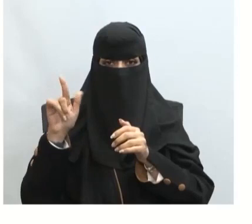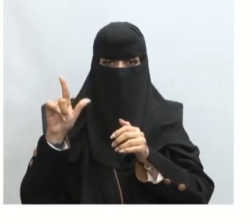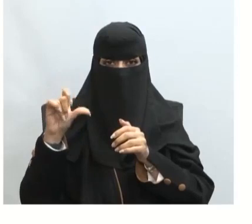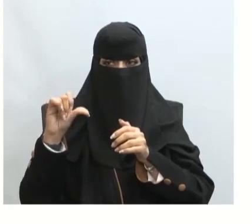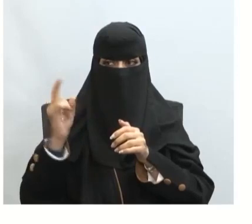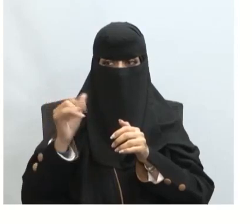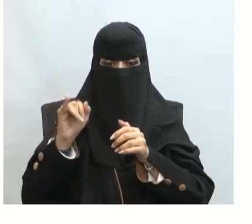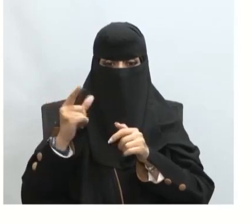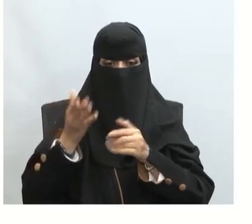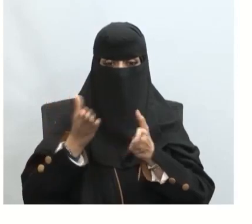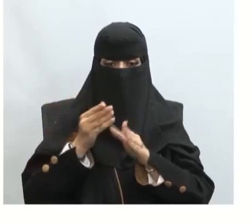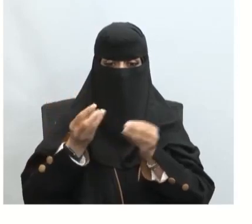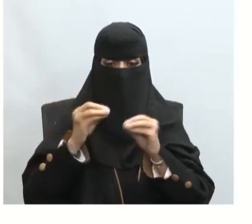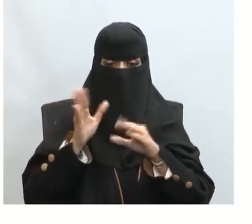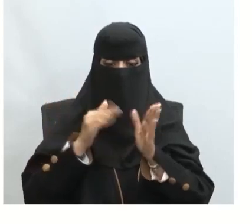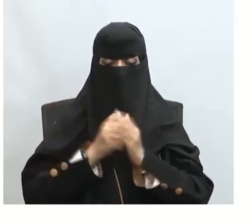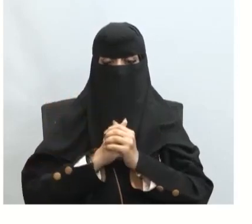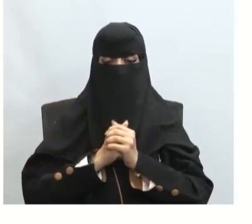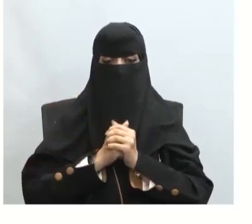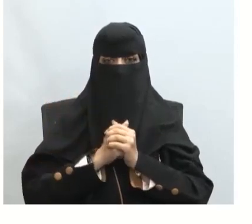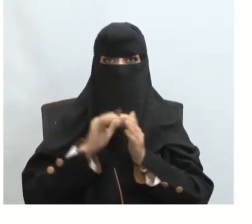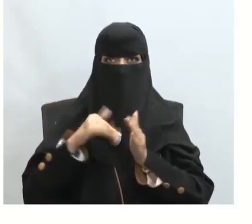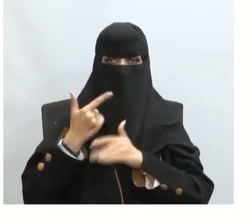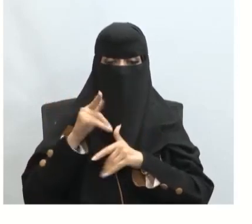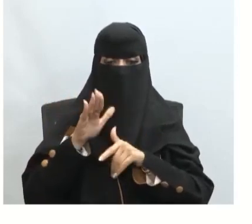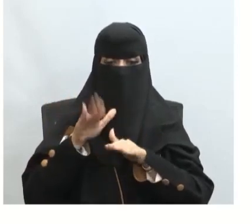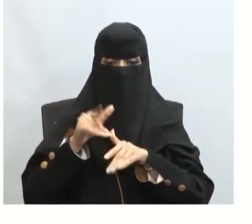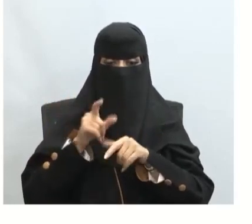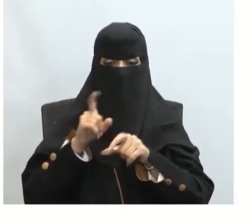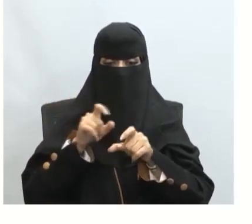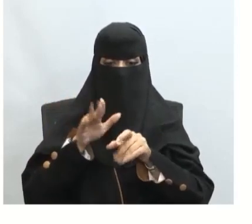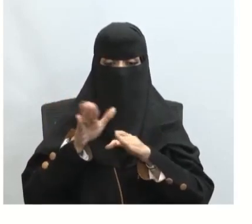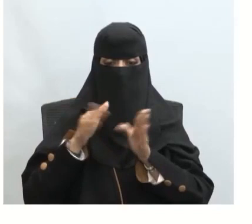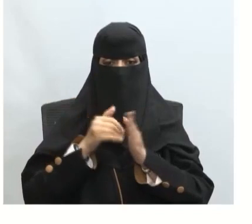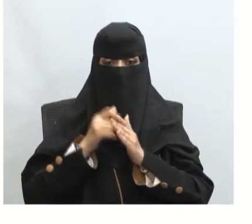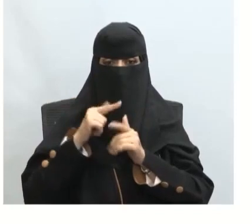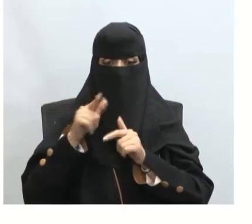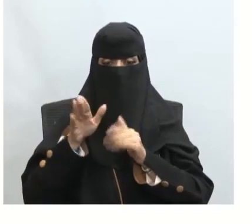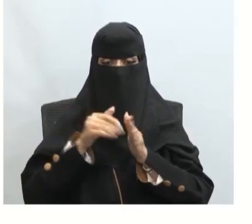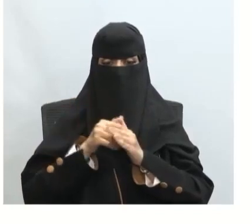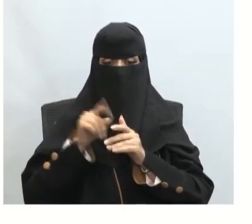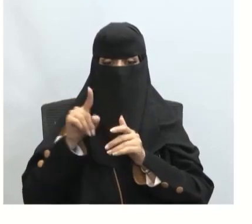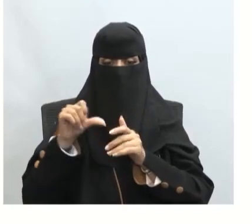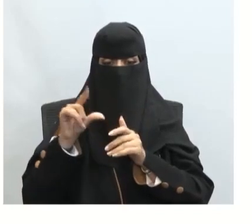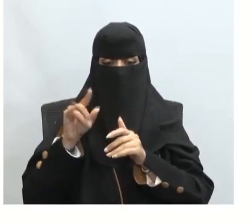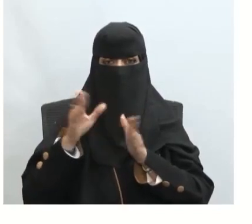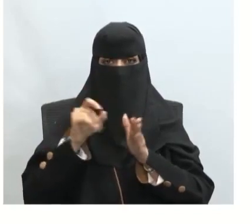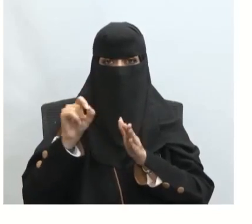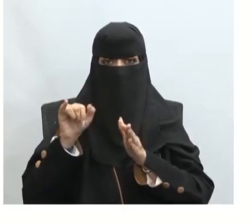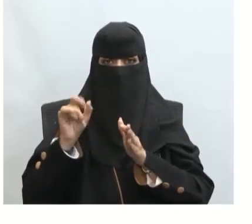ثم بعد ذلك الاسم فينيل كلوريد بعد ذلك سي اتش 2 دبل بوند سي س ال 2 سيعطيني بولي